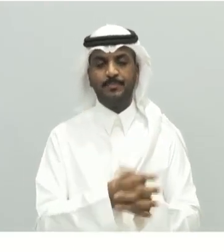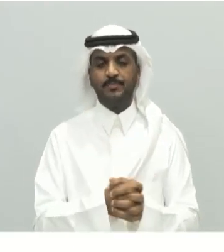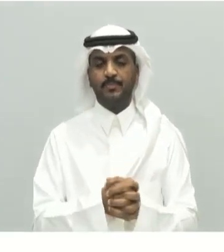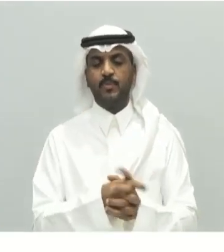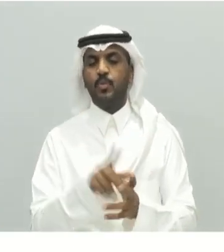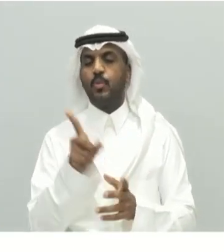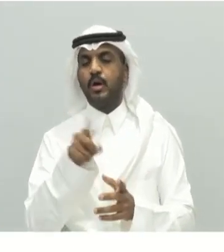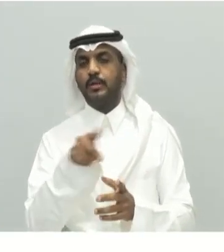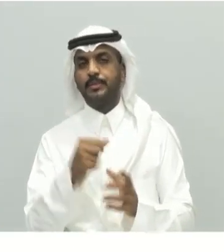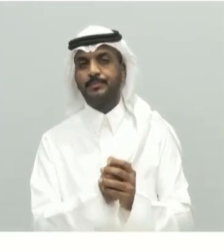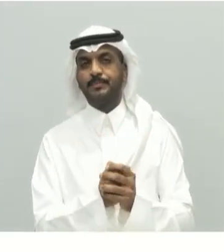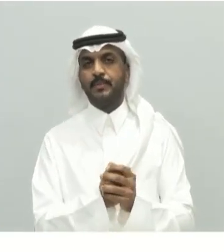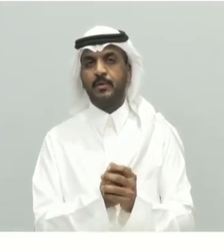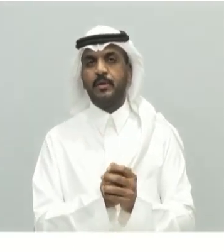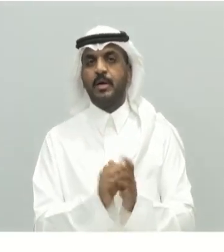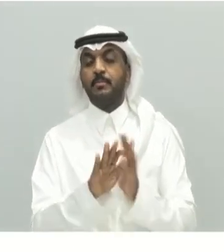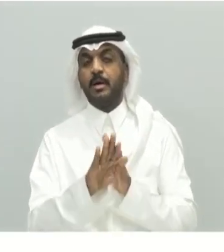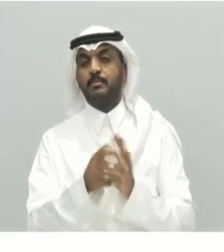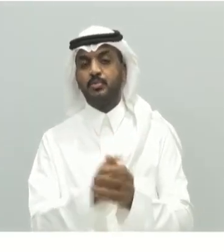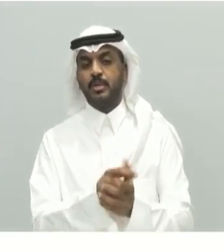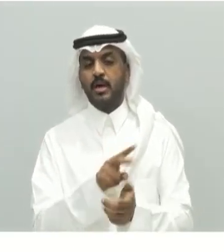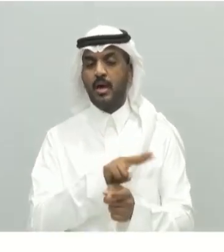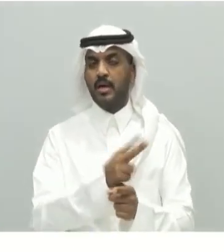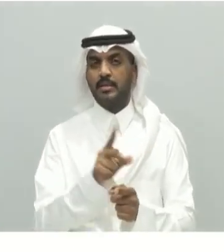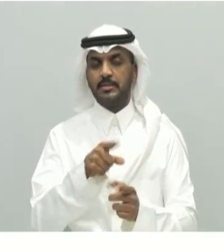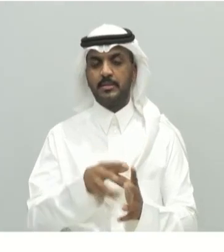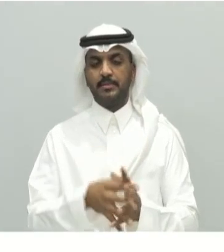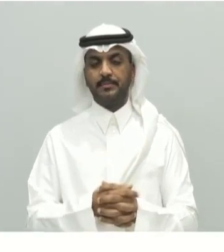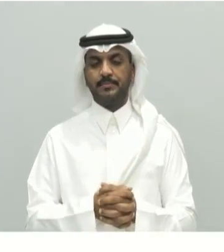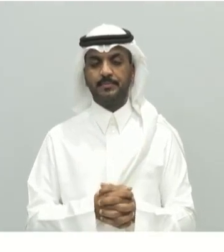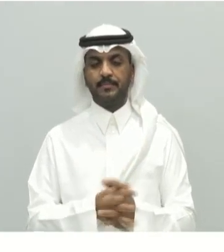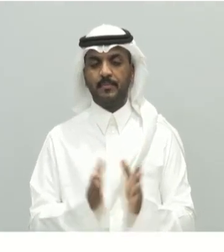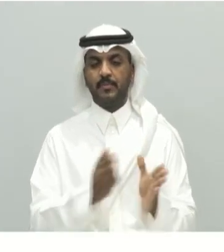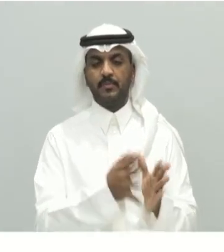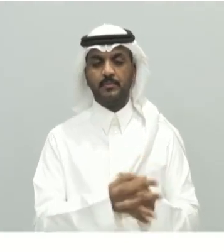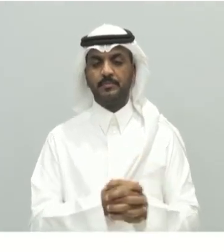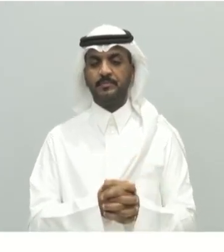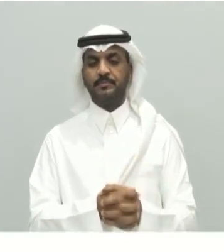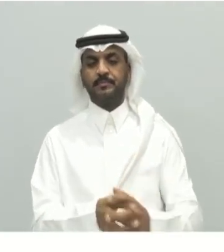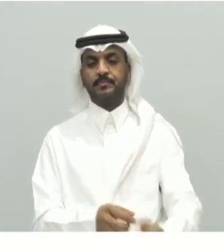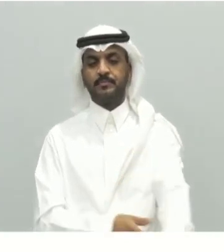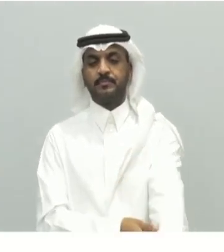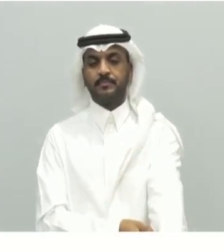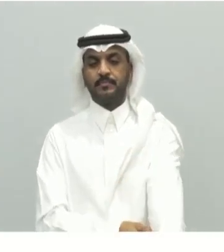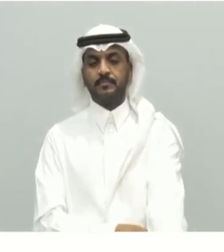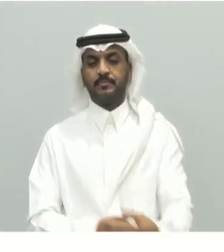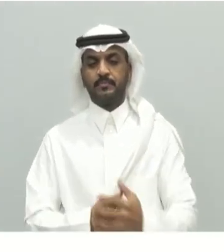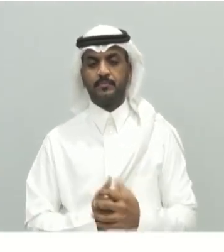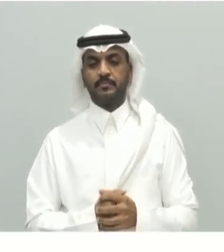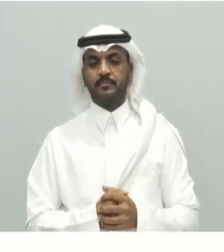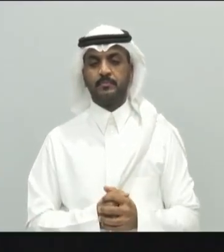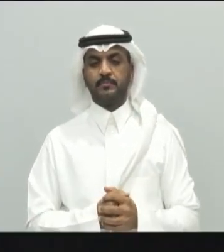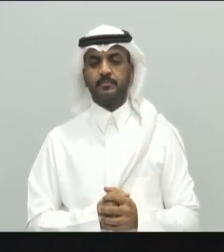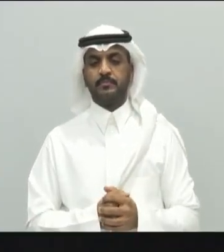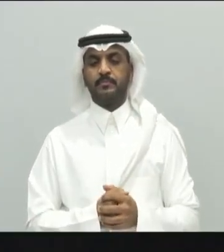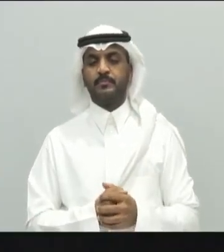الصحيحه وعلامه خطا امام العباره غير الصحيحه فيما ياتي ح